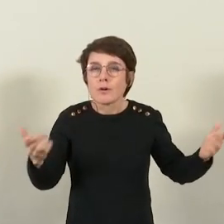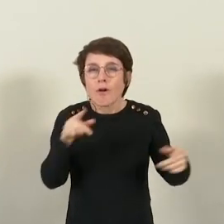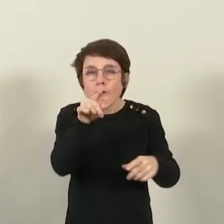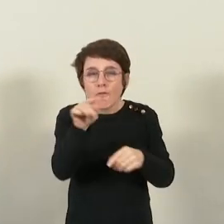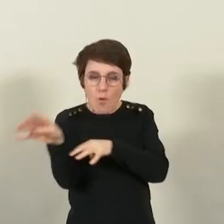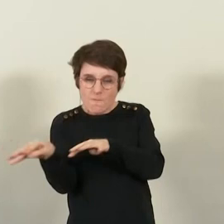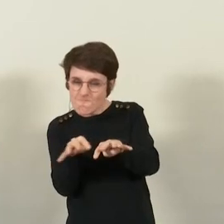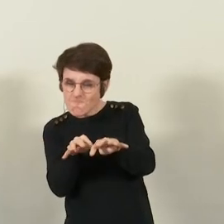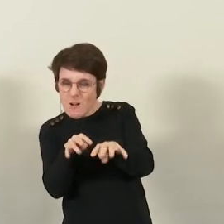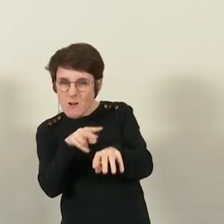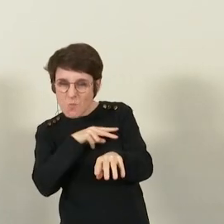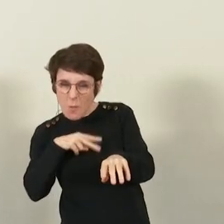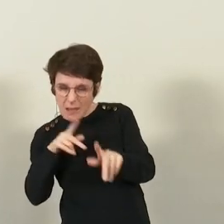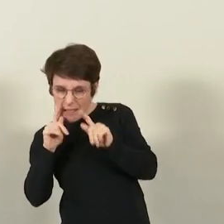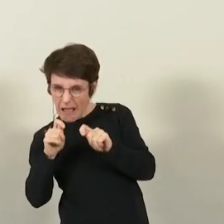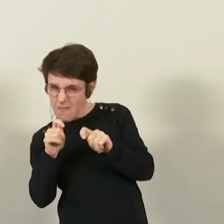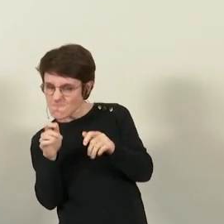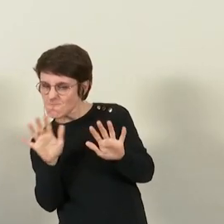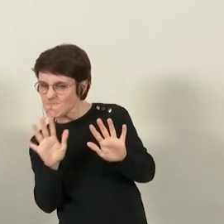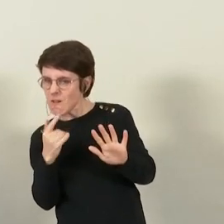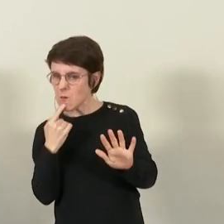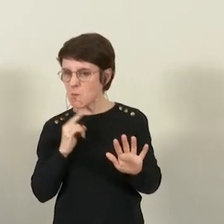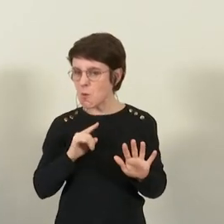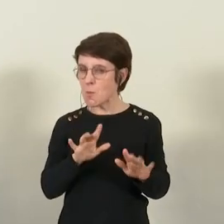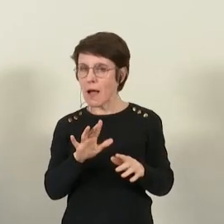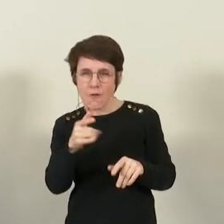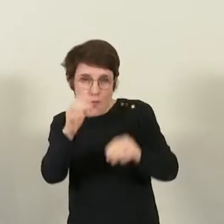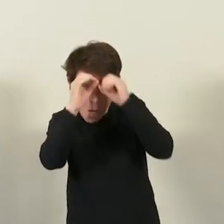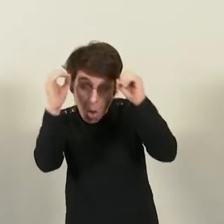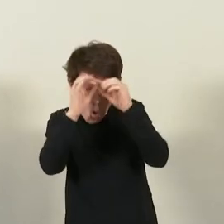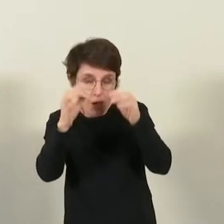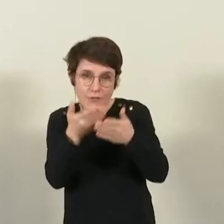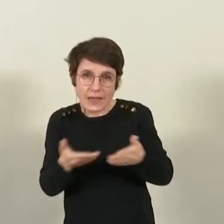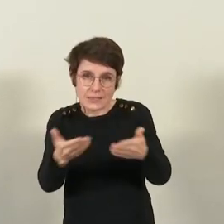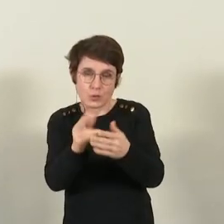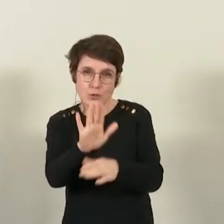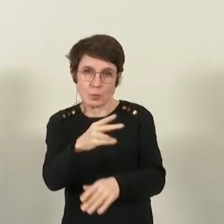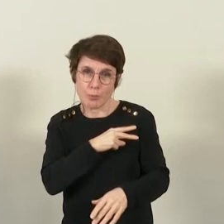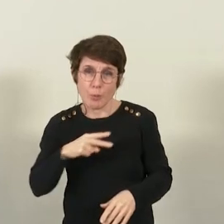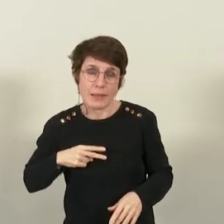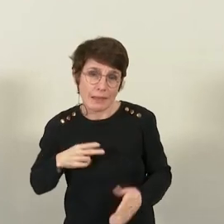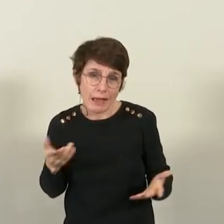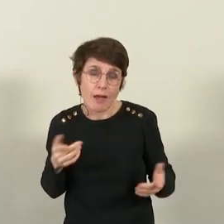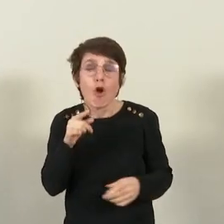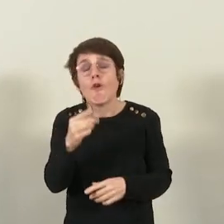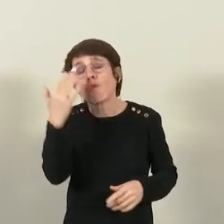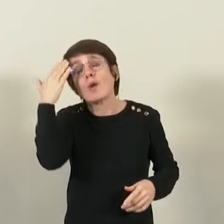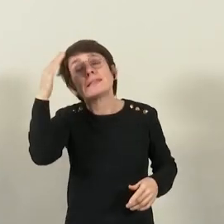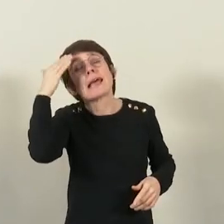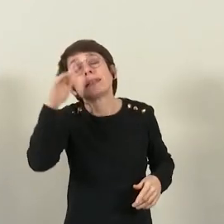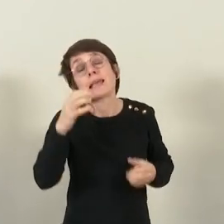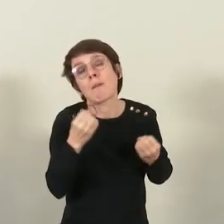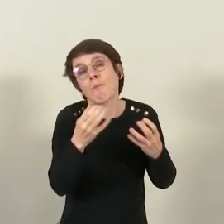l'égard des propriétaires et d'ailleurs votre méconnaissance de leur problématique parce que vous êtes tellement prévisible vous savez toujours faire le malheur des